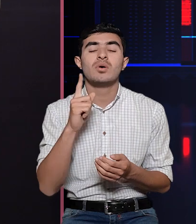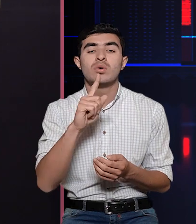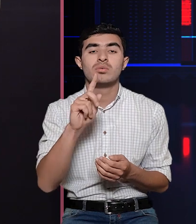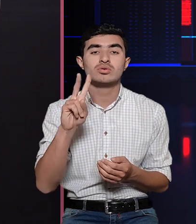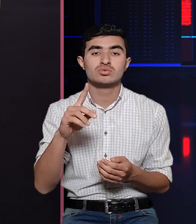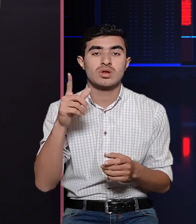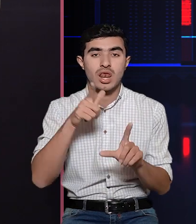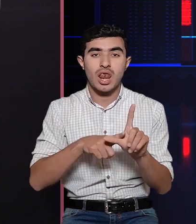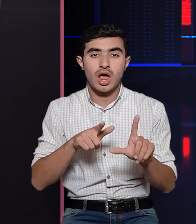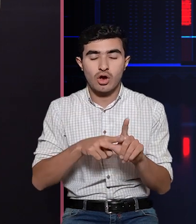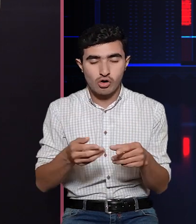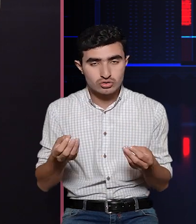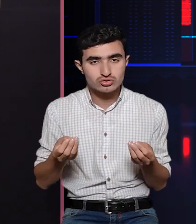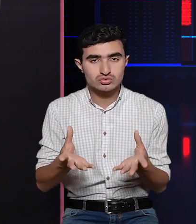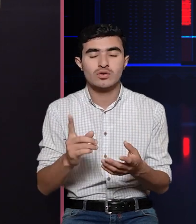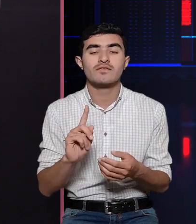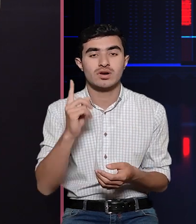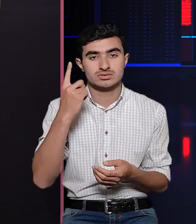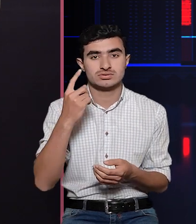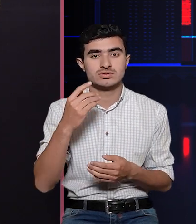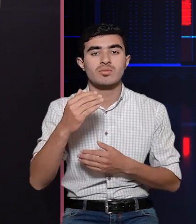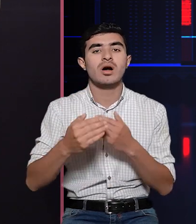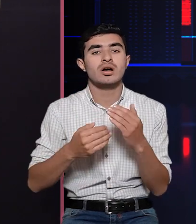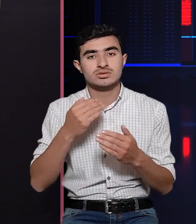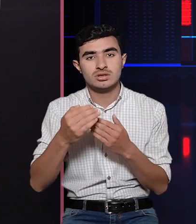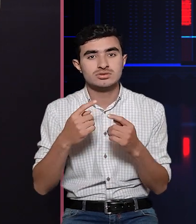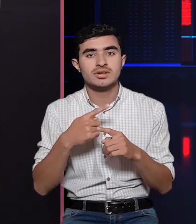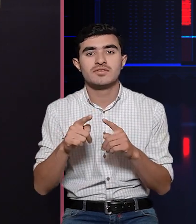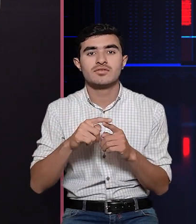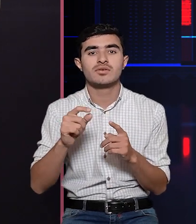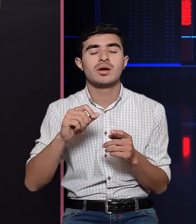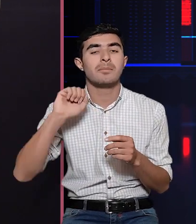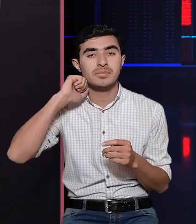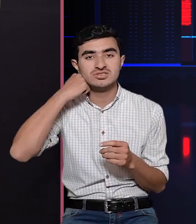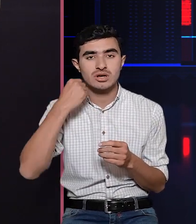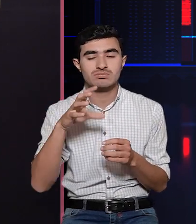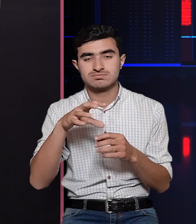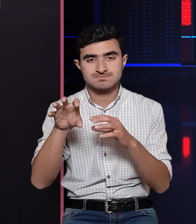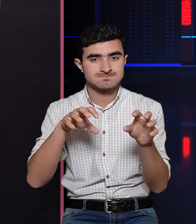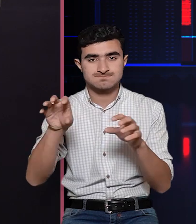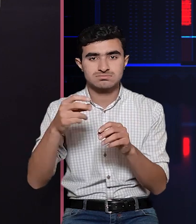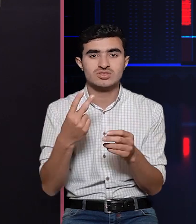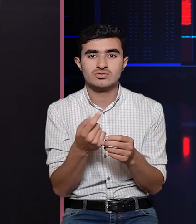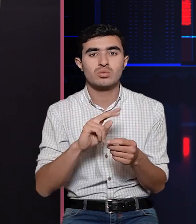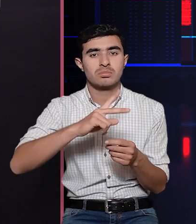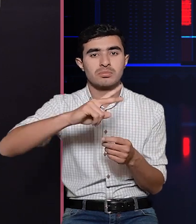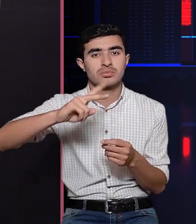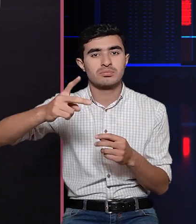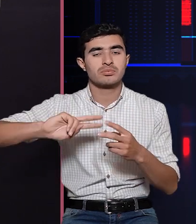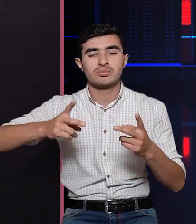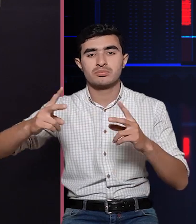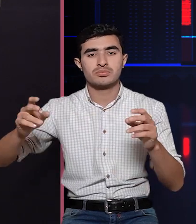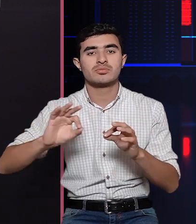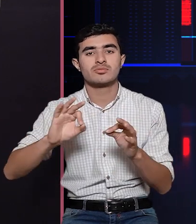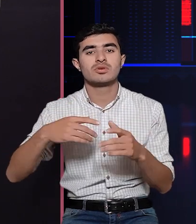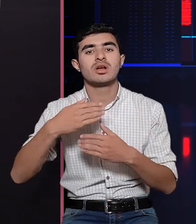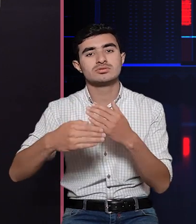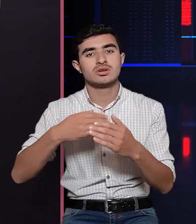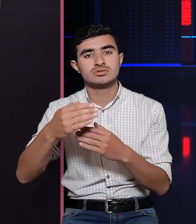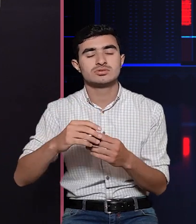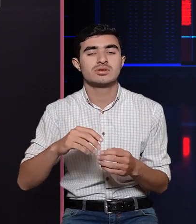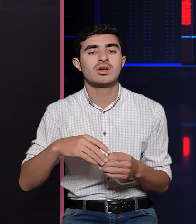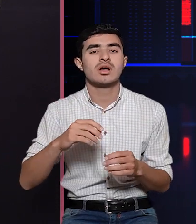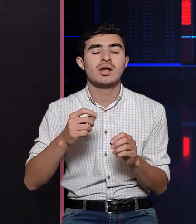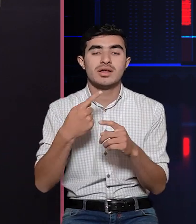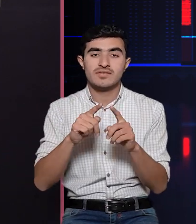لاہور شہر سے آغاز کیا۔ اس کے بعد یہ تمام ضلعوں میں پنجاب کے پھیلی، اس کے بعد تحصیل صفتا تک گئی، اور اب ٹاؤن لیول تک اس